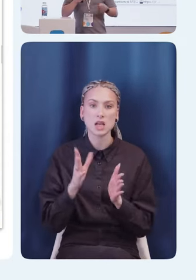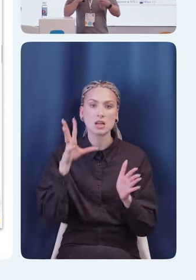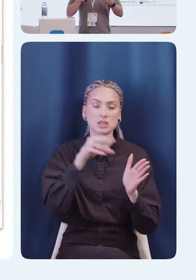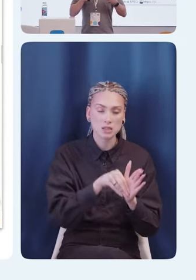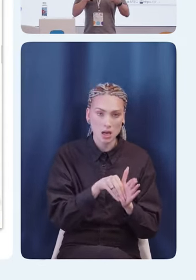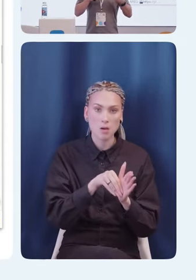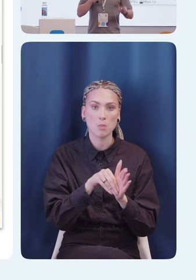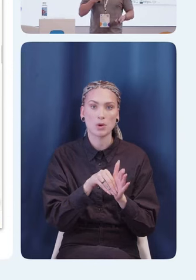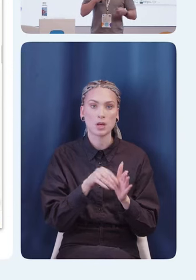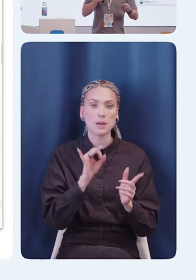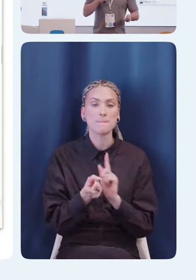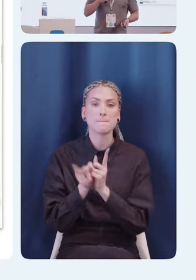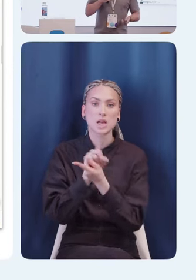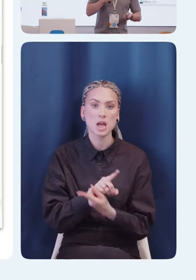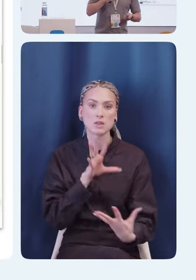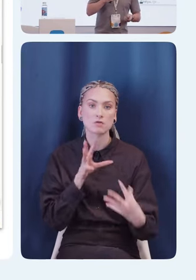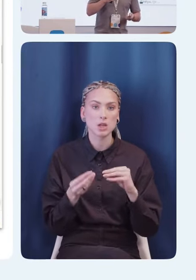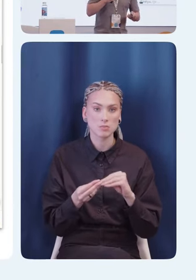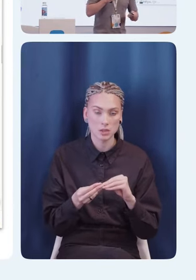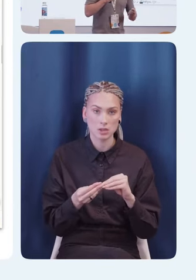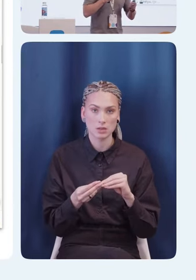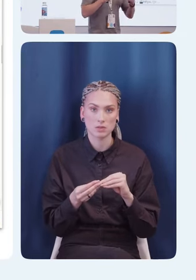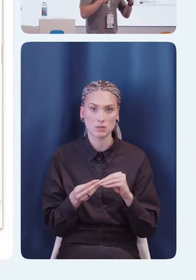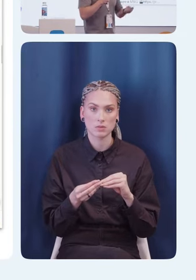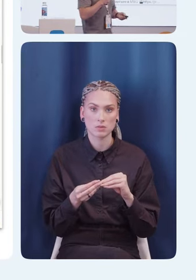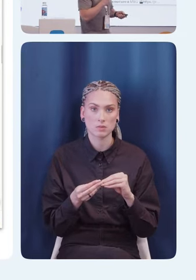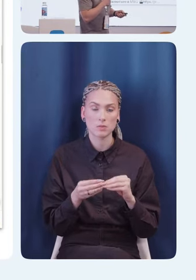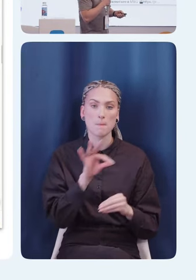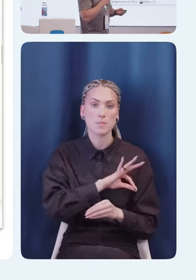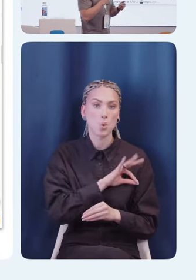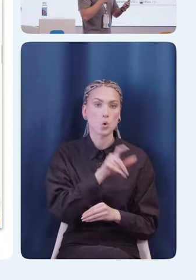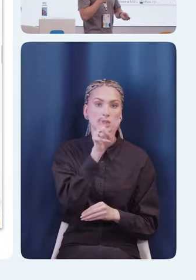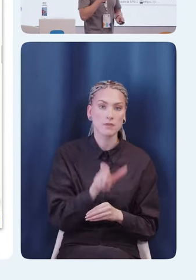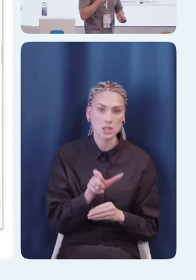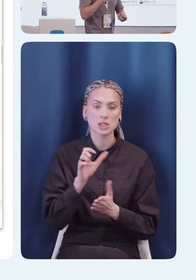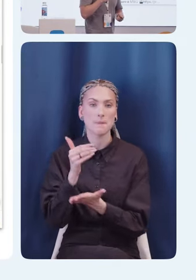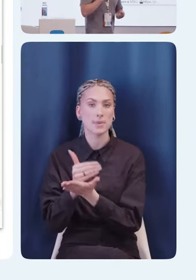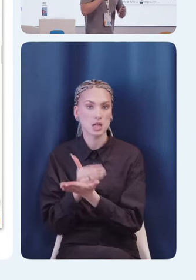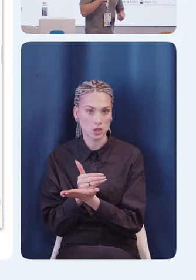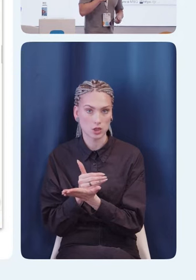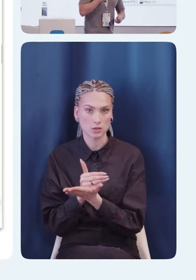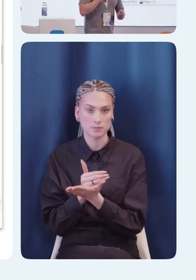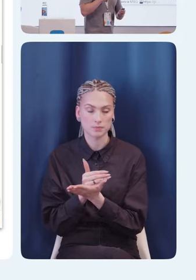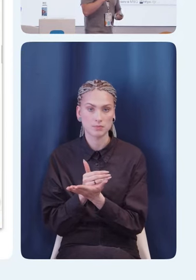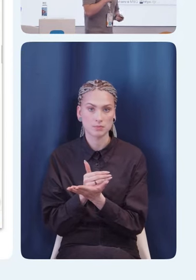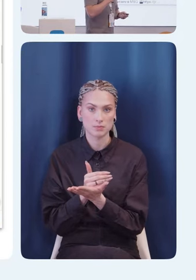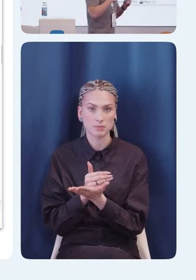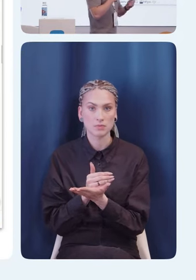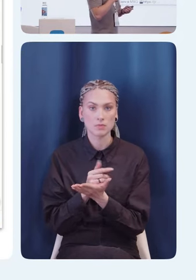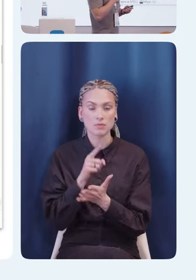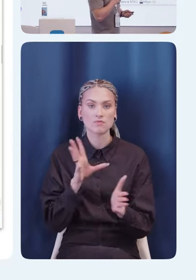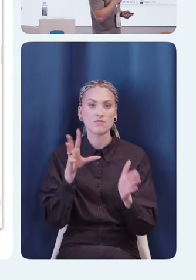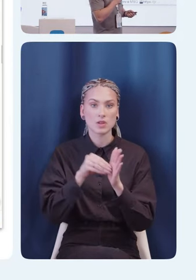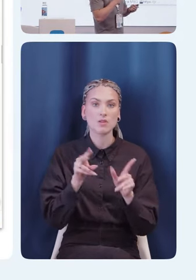он меняет взаимодействие пользователя с приложениями. В частности, он вводит